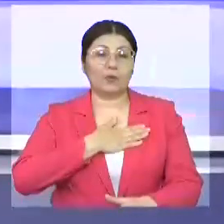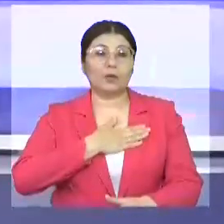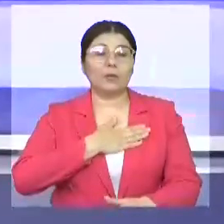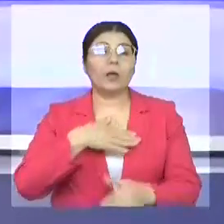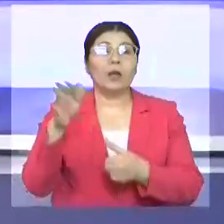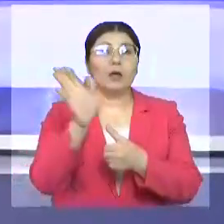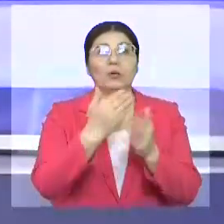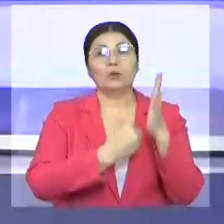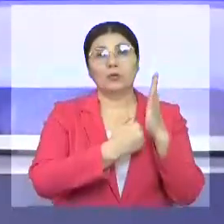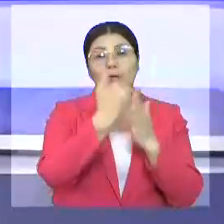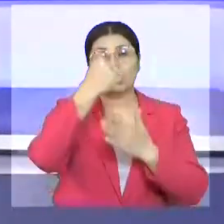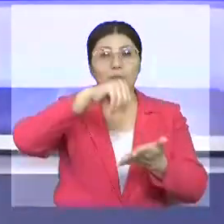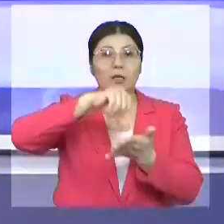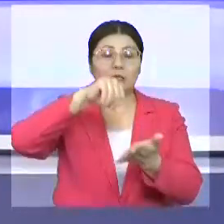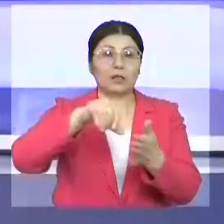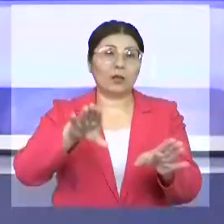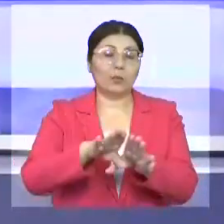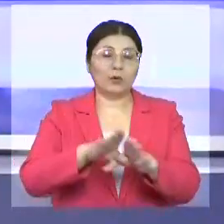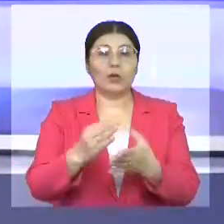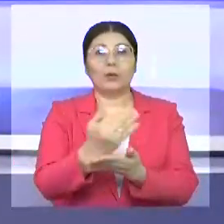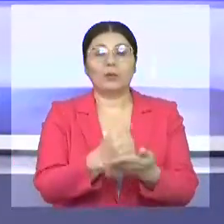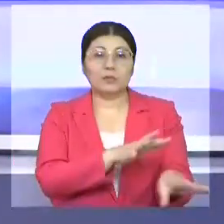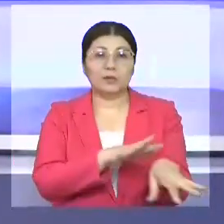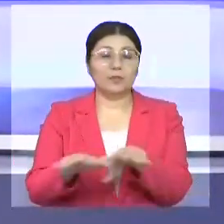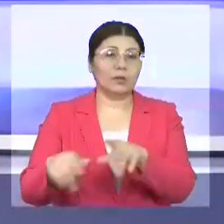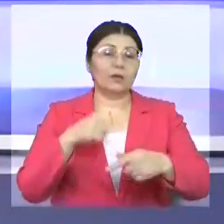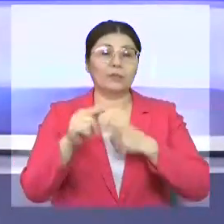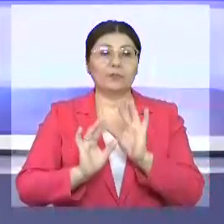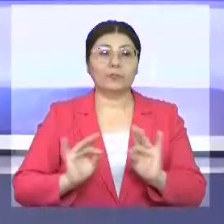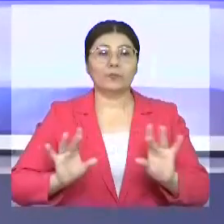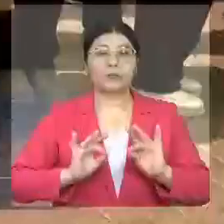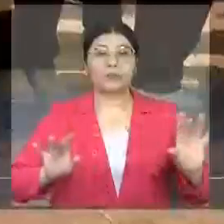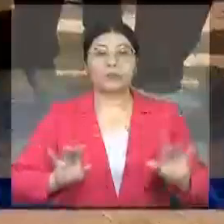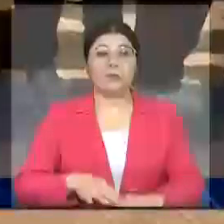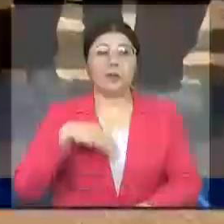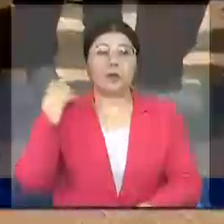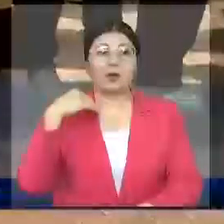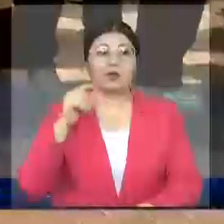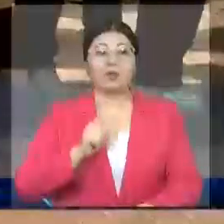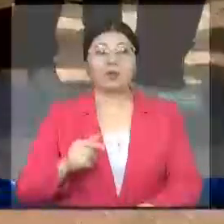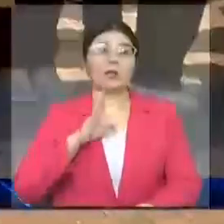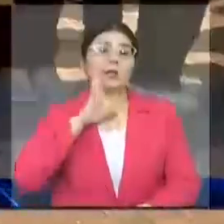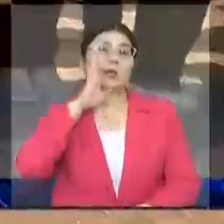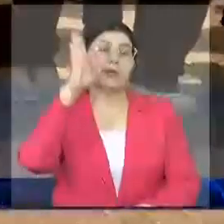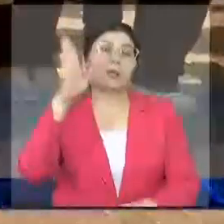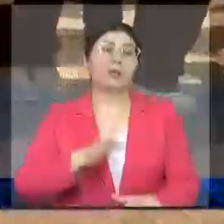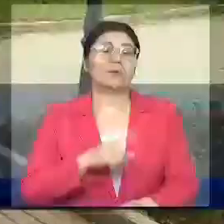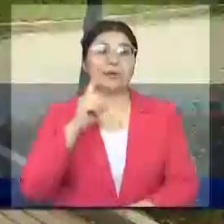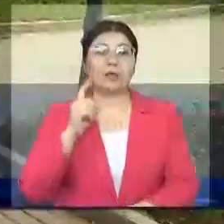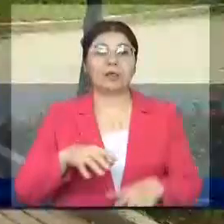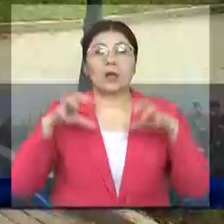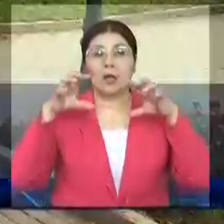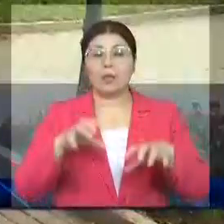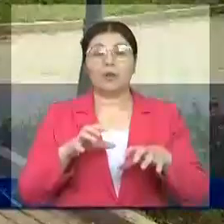көтеру рәсіміне қатысты. Мыңдай адам бас қосқан мерекелік шара туралы әріптесім тарқатсын. Ақтөбеліктер бүгін ертемен тұңғыш президент атындағы